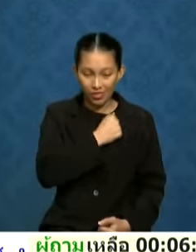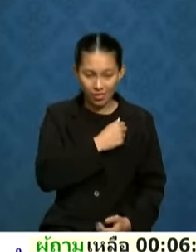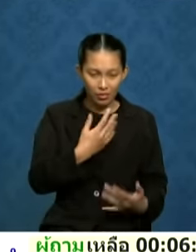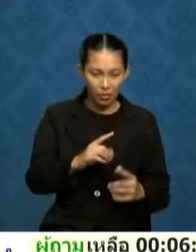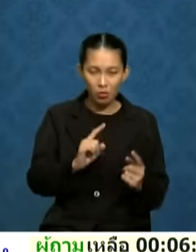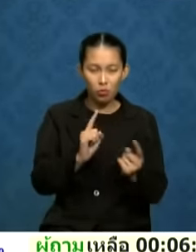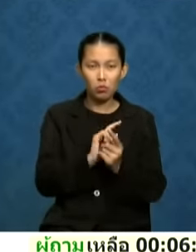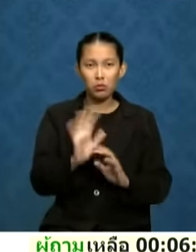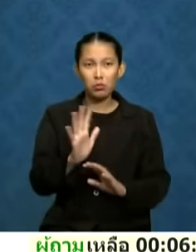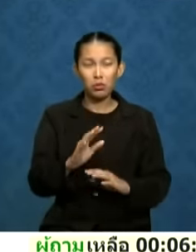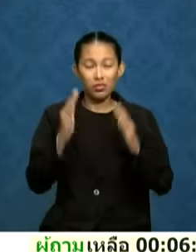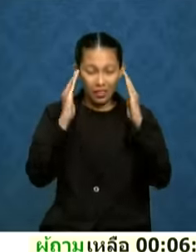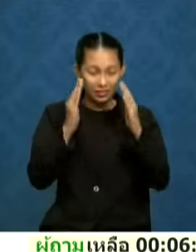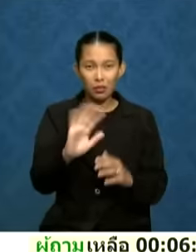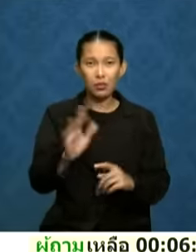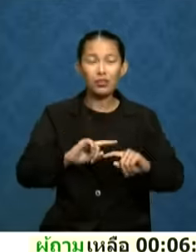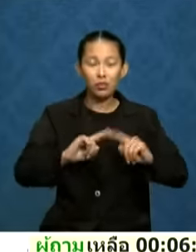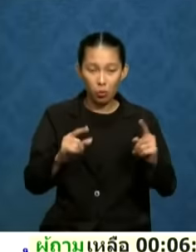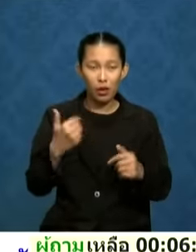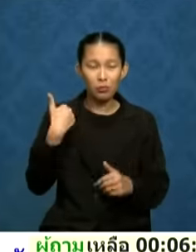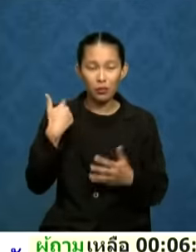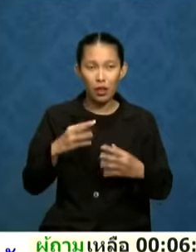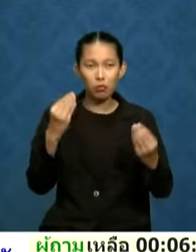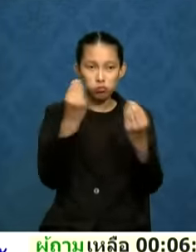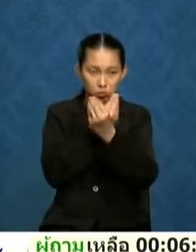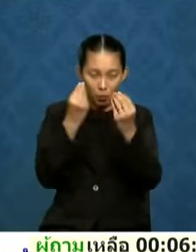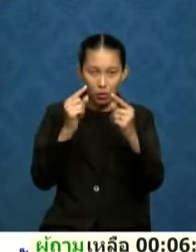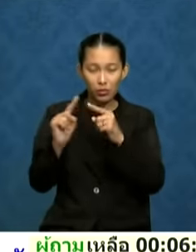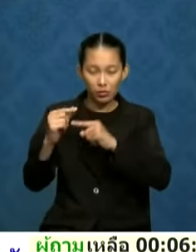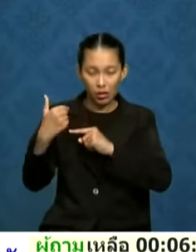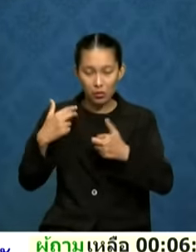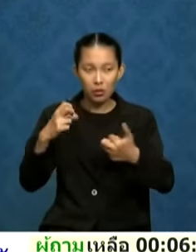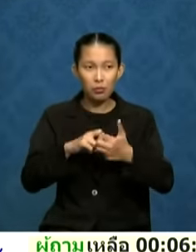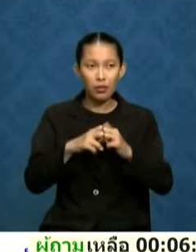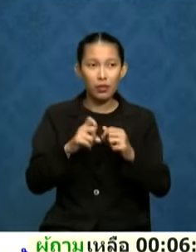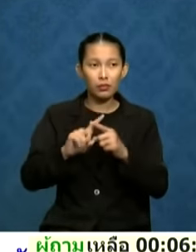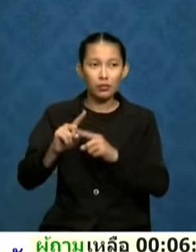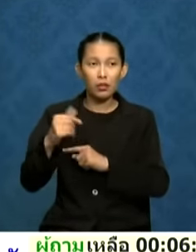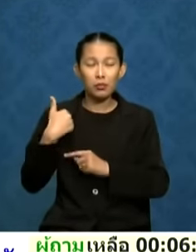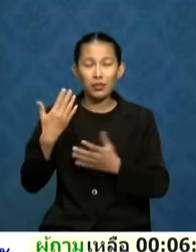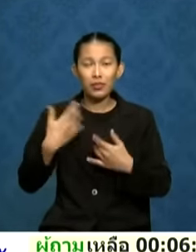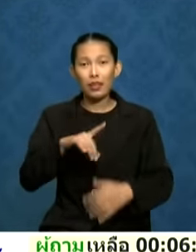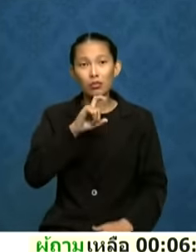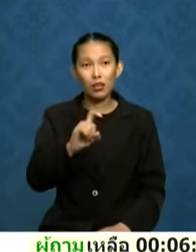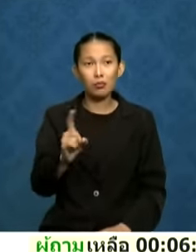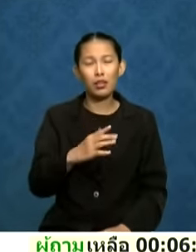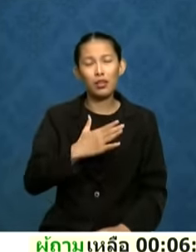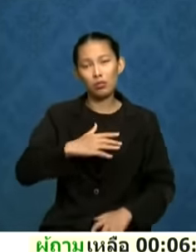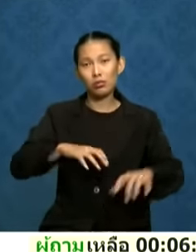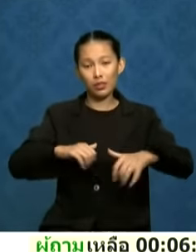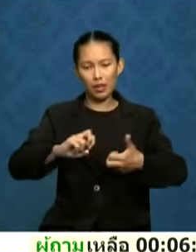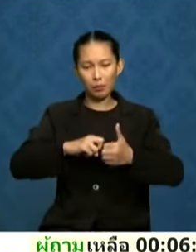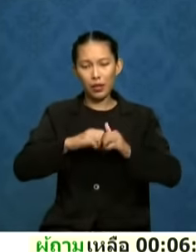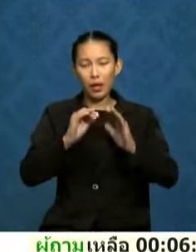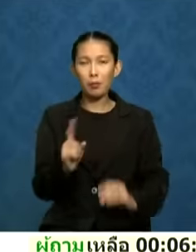happenedมัไมใช่การตั้งใจ แต่มันเกิดขึ้จากความสบโโนลมา และปัญหาที่เกิดขึ้นตอนนี้ถามว่าเราจะจัดการเรื่องนี้ยัง